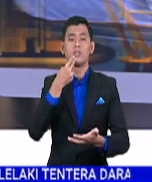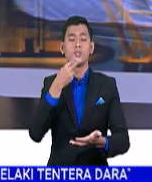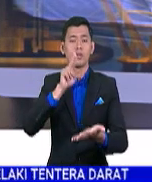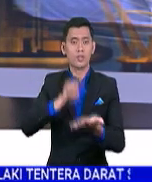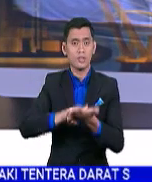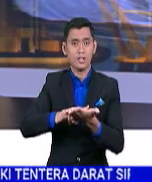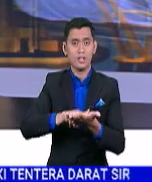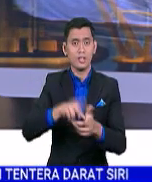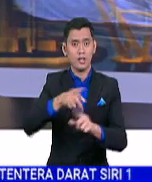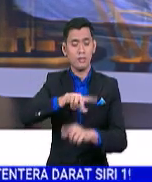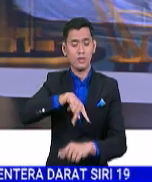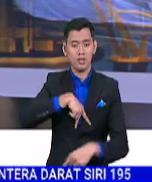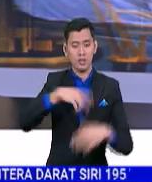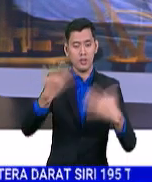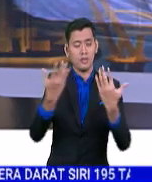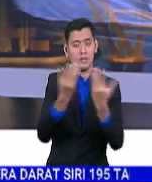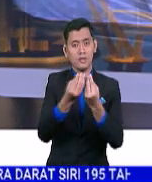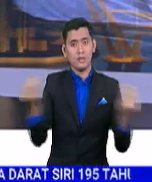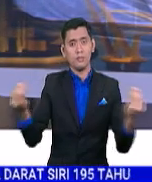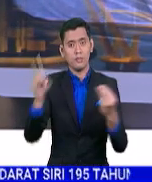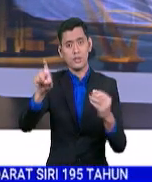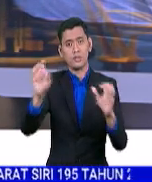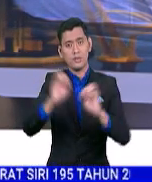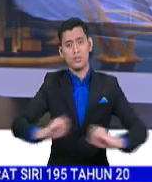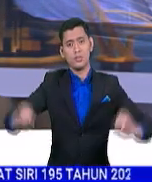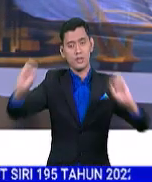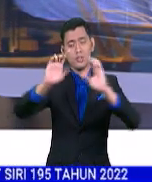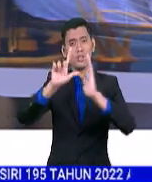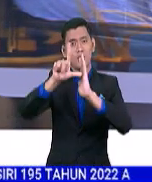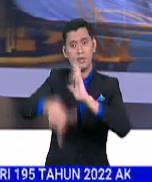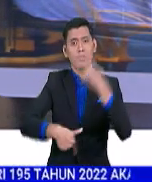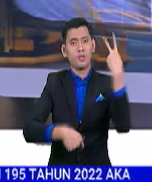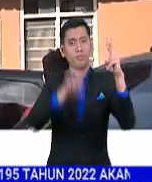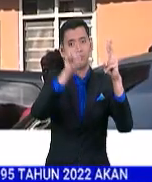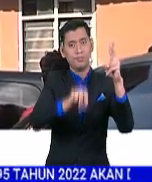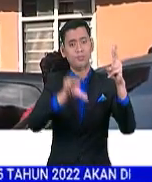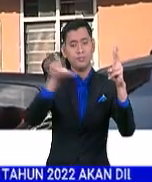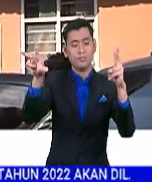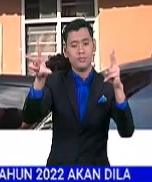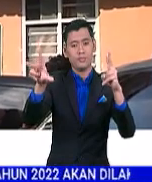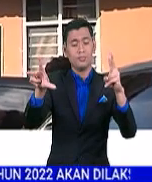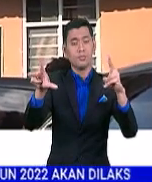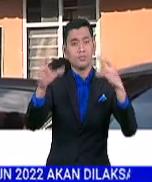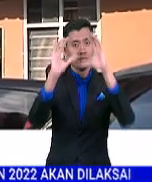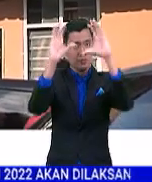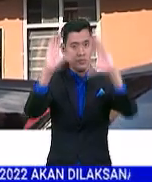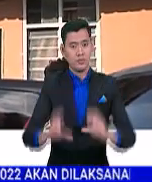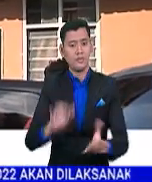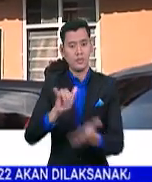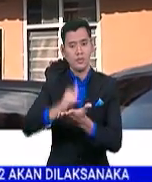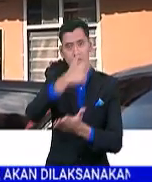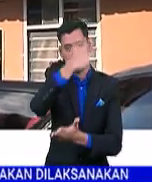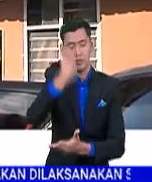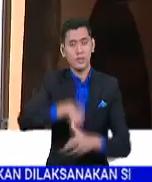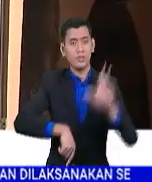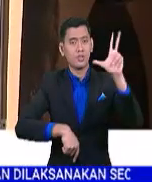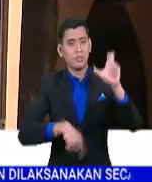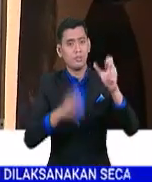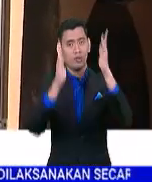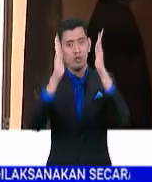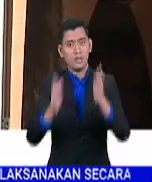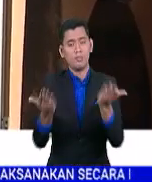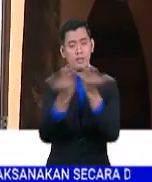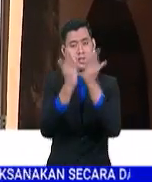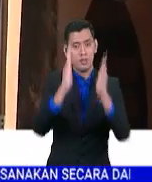supaya mengosongkan premis itu selewalanya 12 Mac depan. Katanya langkah itu menyebabkan 30 pelajar